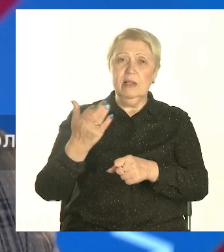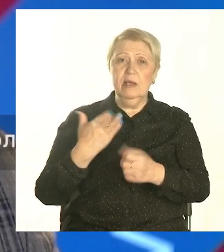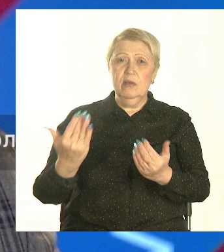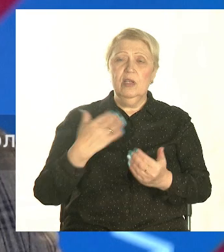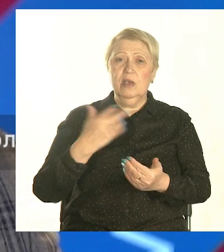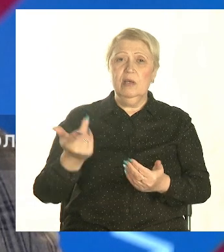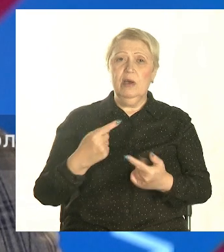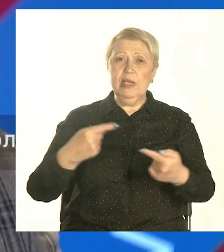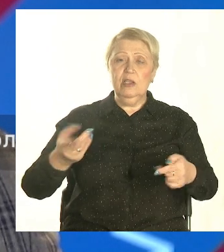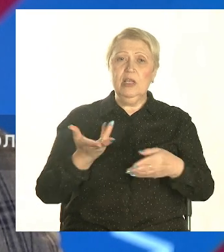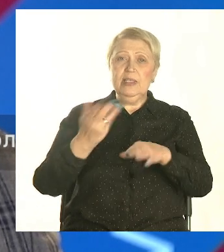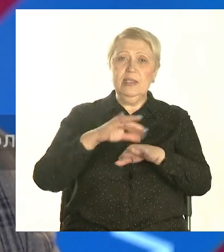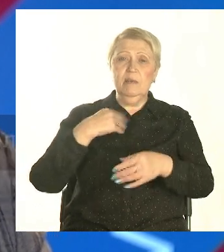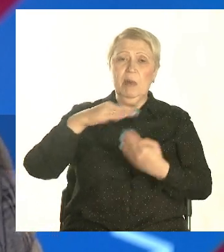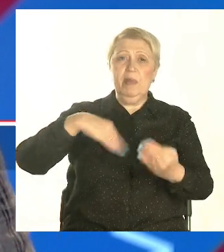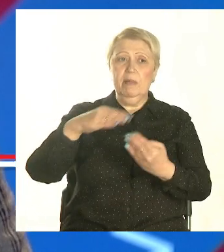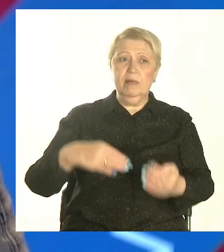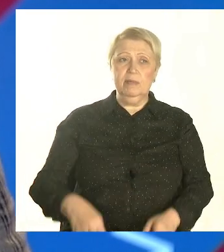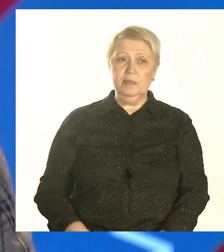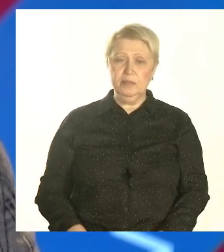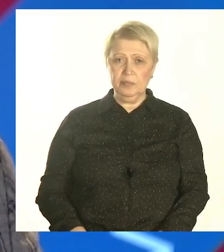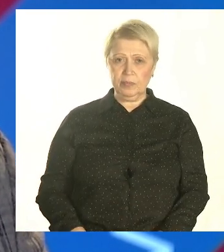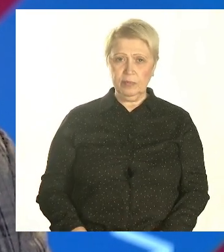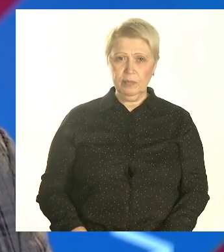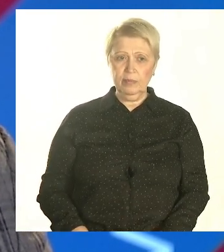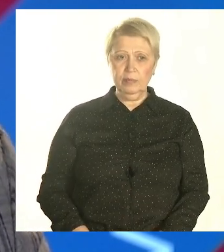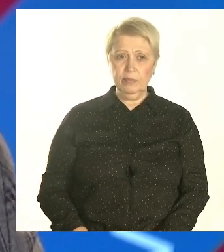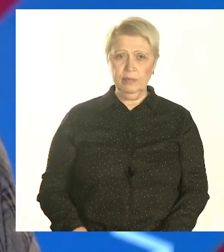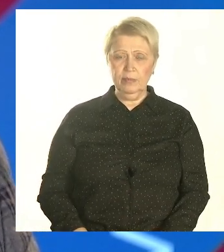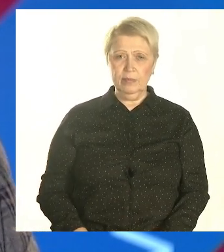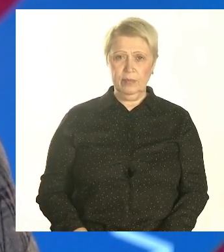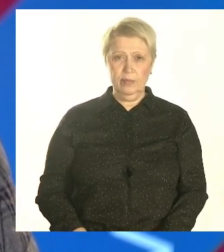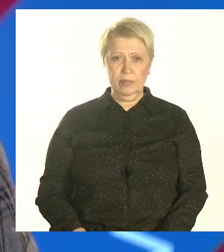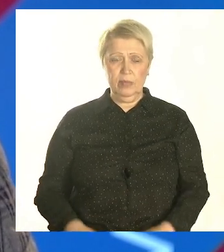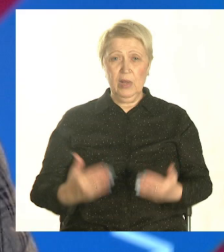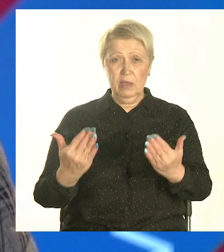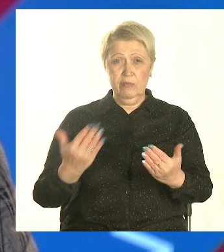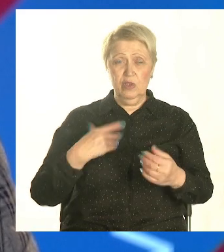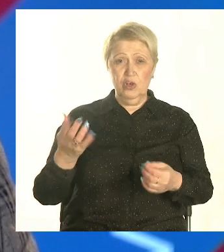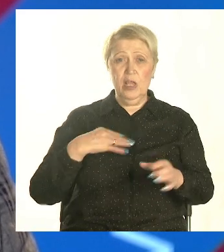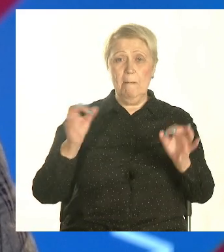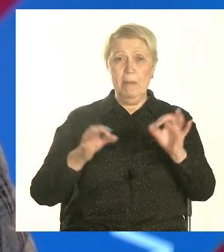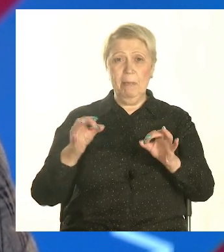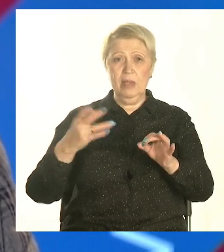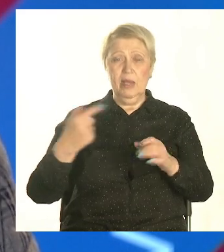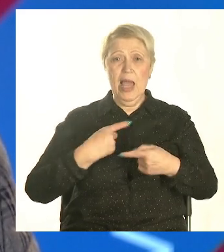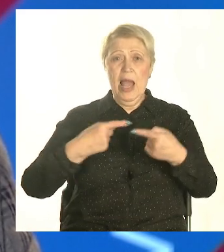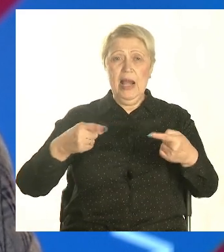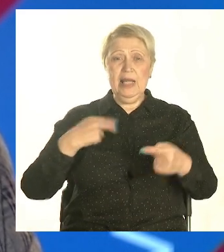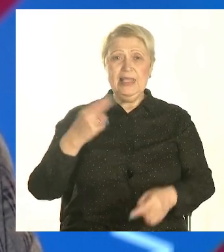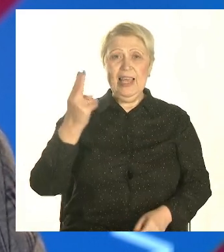системы раздельного сбора. Не именно без вашего участия прямо. Ну, будем надеяться, что так, да. И на сегодняшний момент, ну, разные